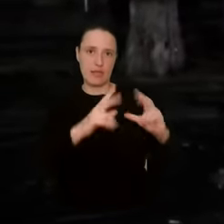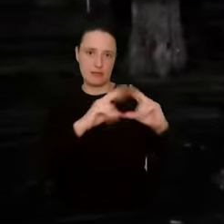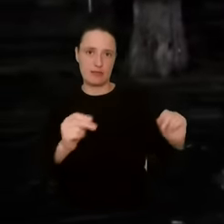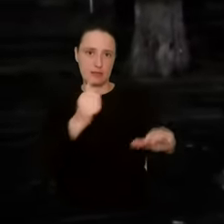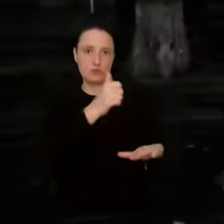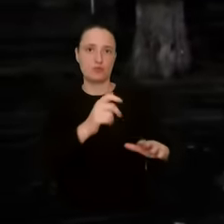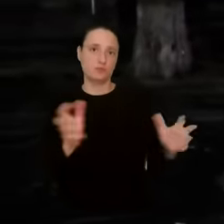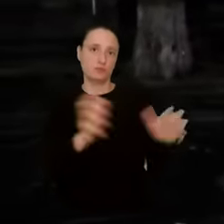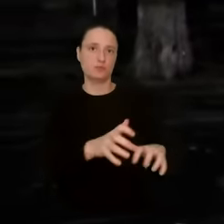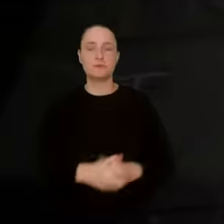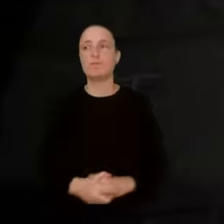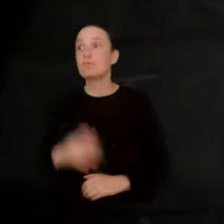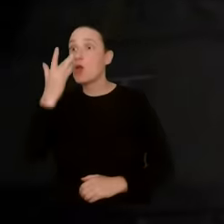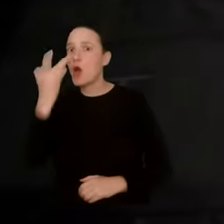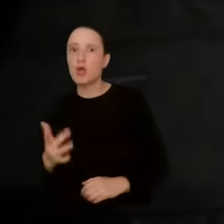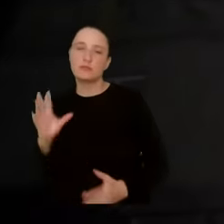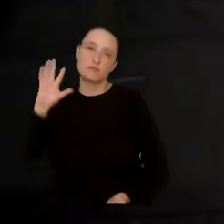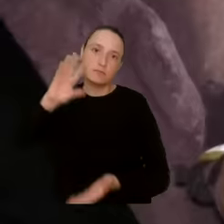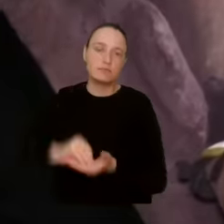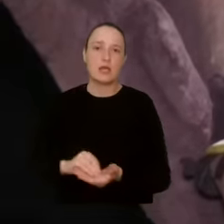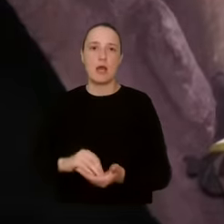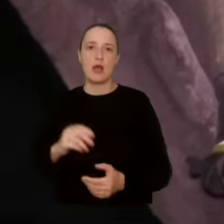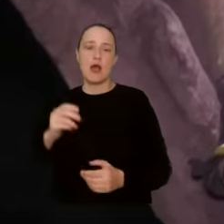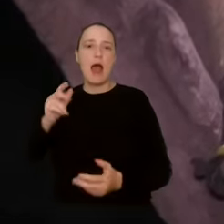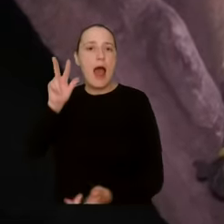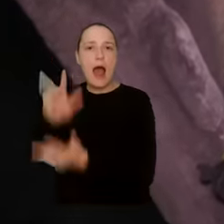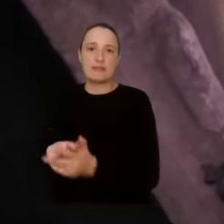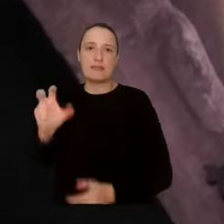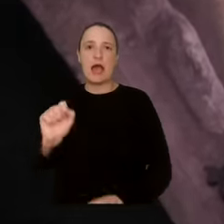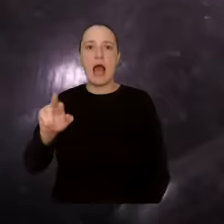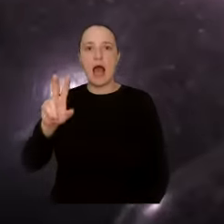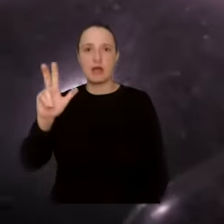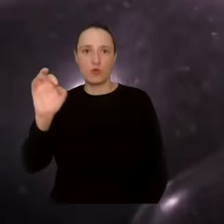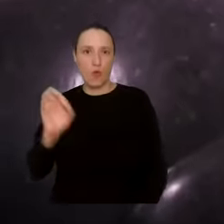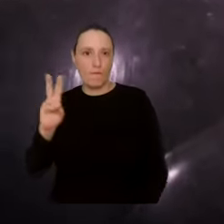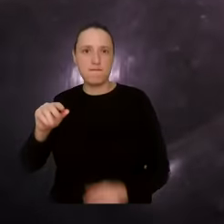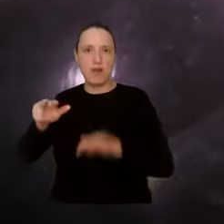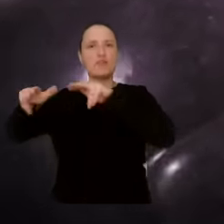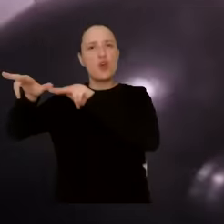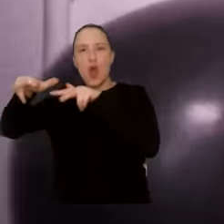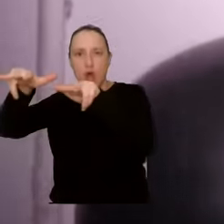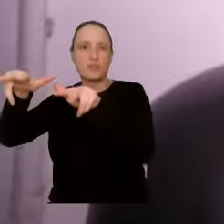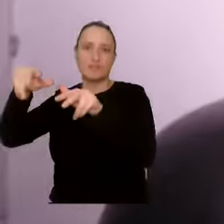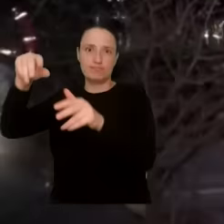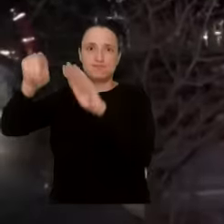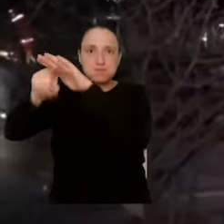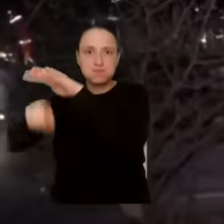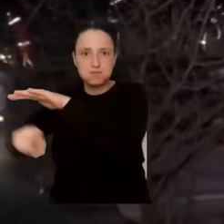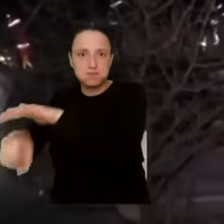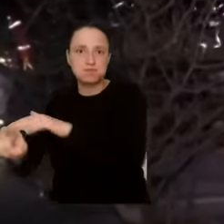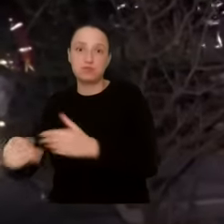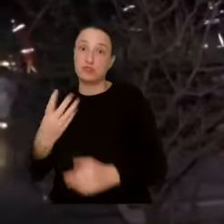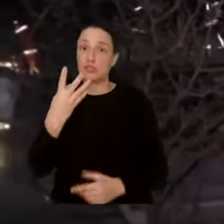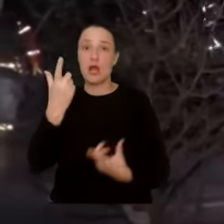Rosjanie kolejny raz zaatakowali Charków. W nocy kilka fal dronów kamikadze zostało wysłanych na miasto. Zginęły co najmniej 4 osoby, a 12